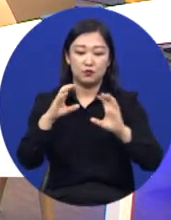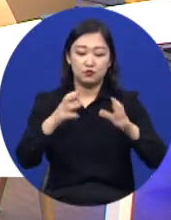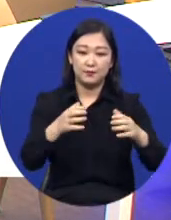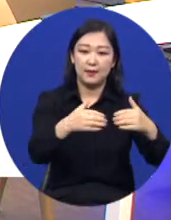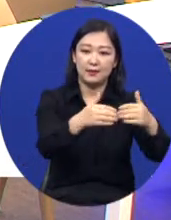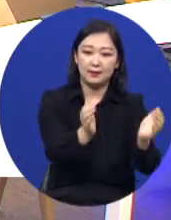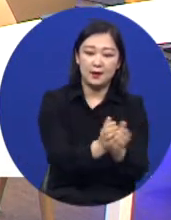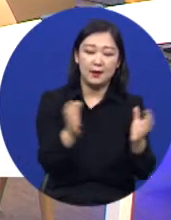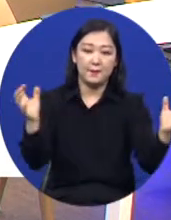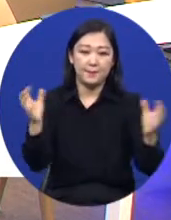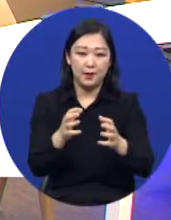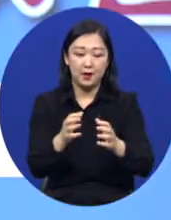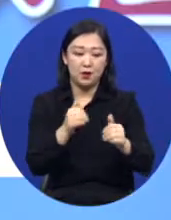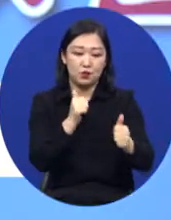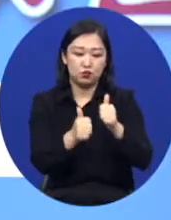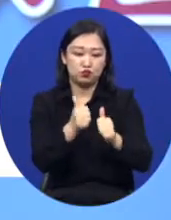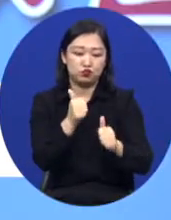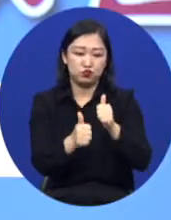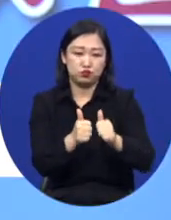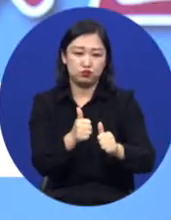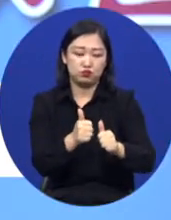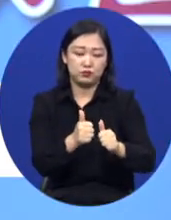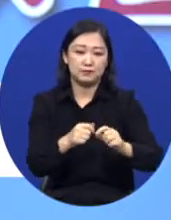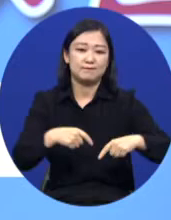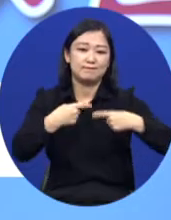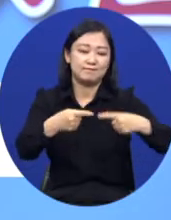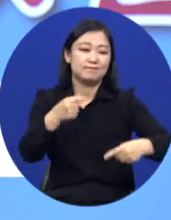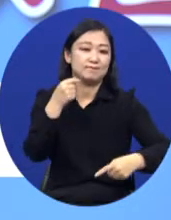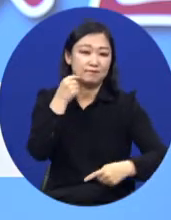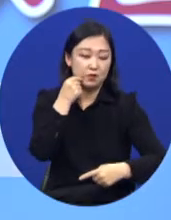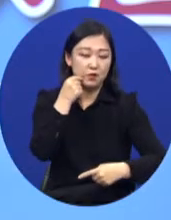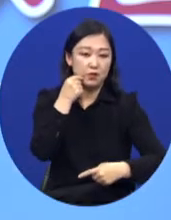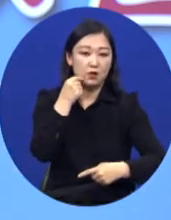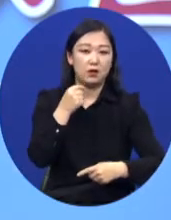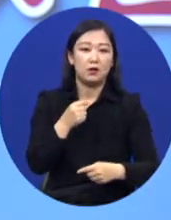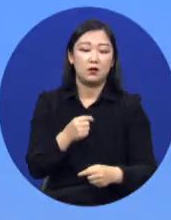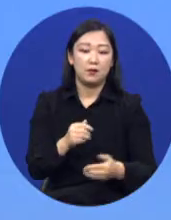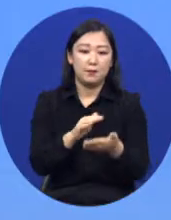합당으로 후보 경선에 참여할 수 없게 됐다며 실용과 개혁,